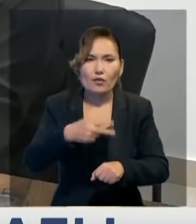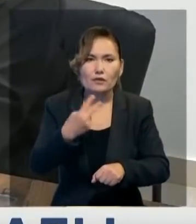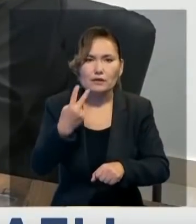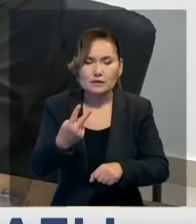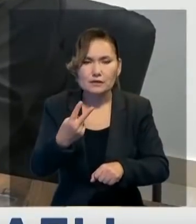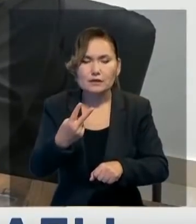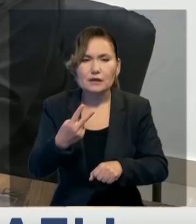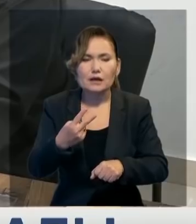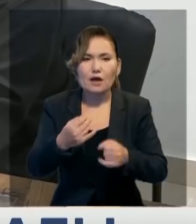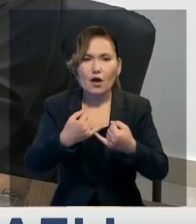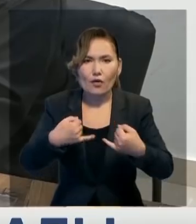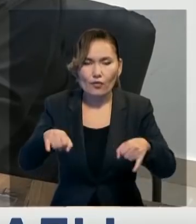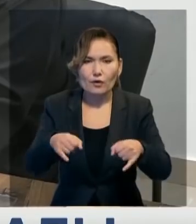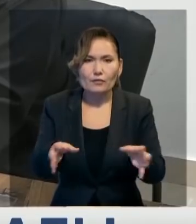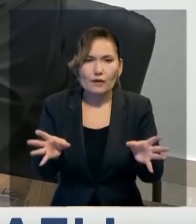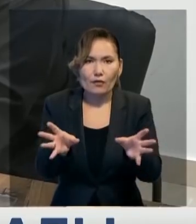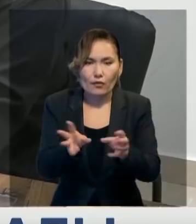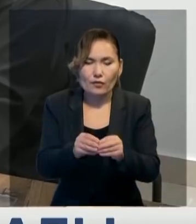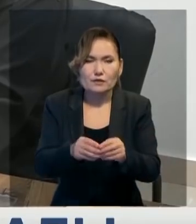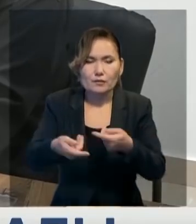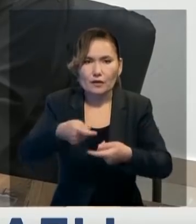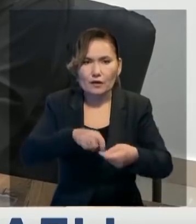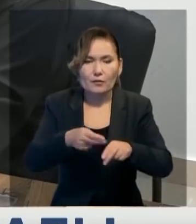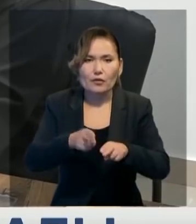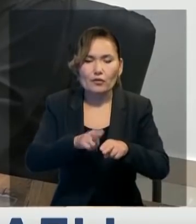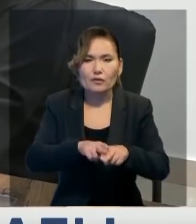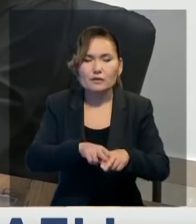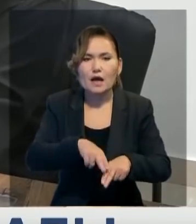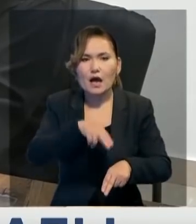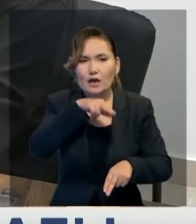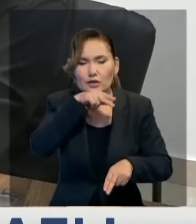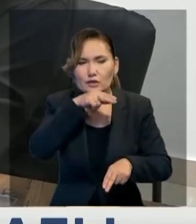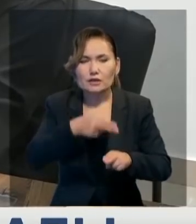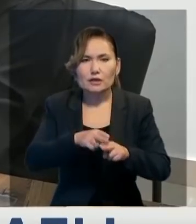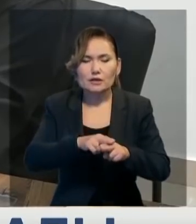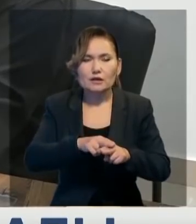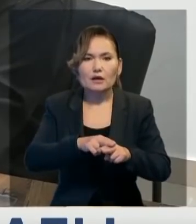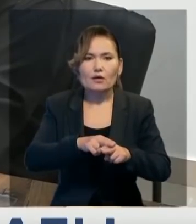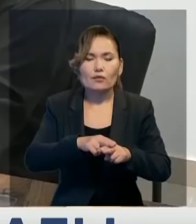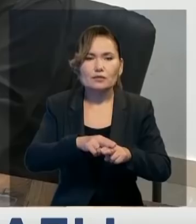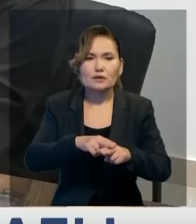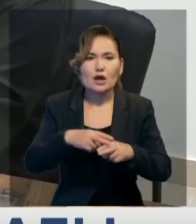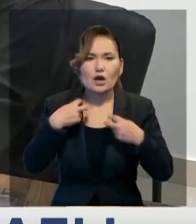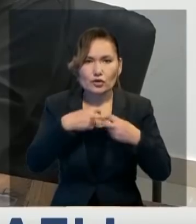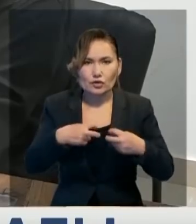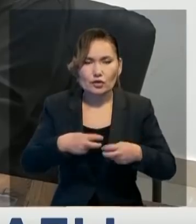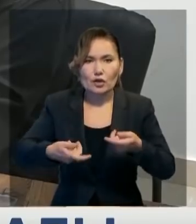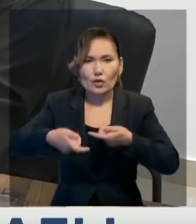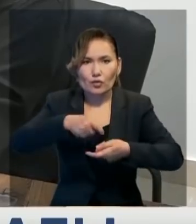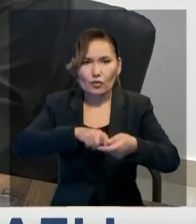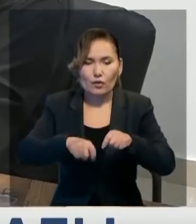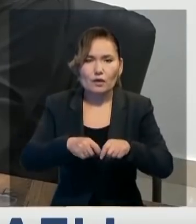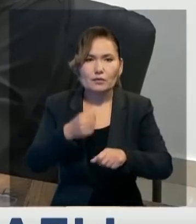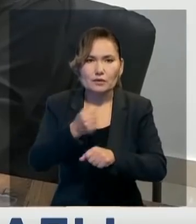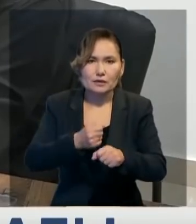ешкінің сиркенің терісінен тоқылады. Ол жаңа өрім көп болғаннан кейін әдемі шығу